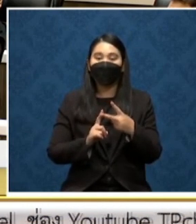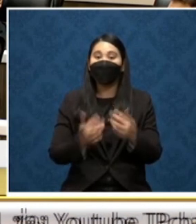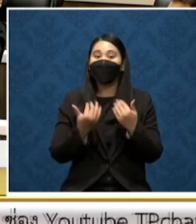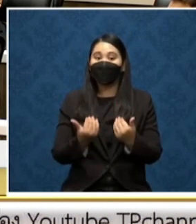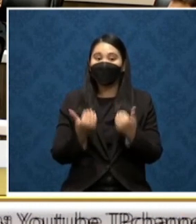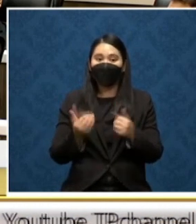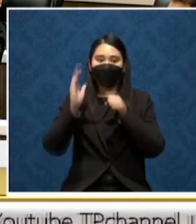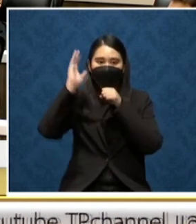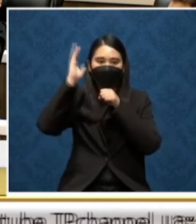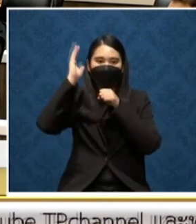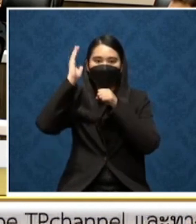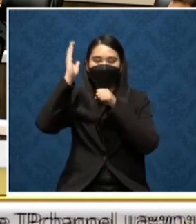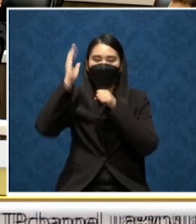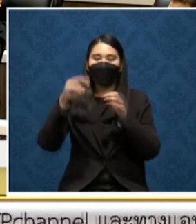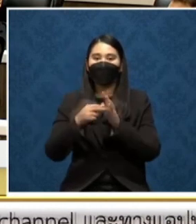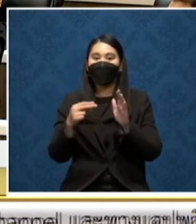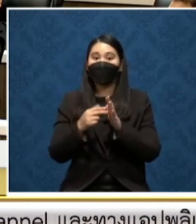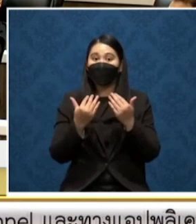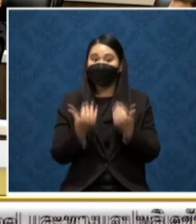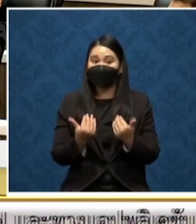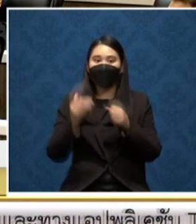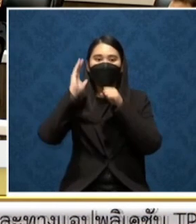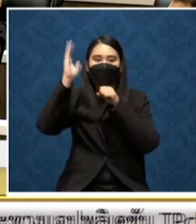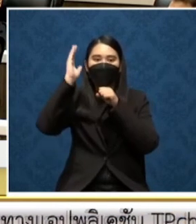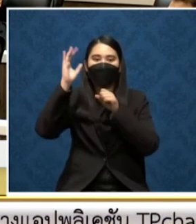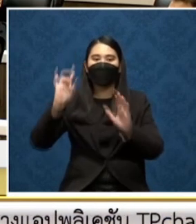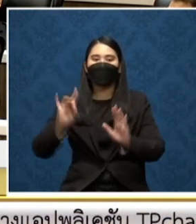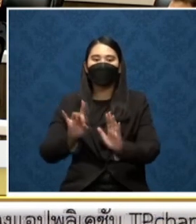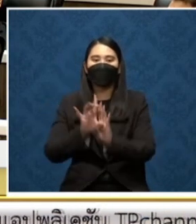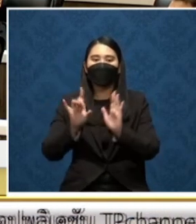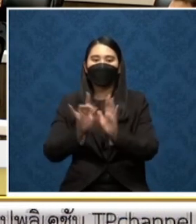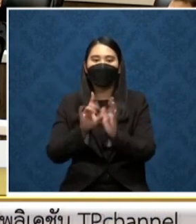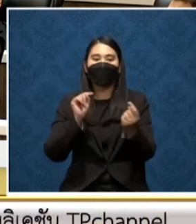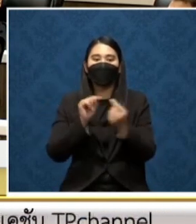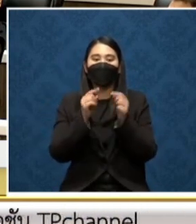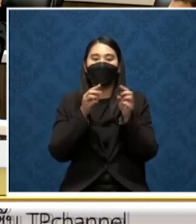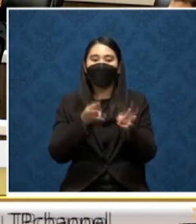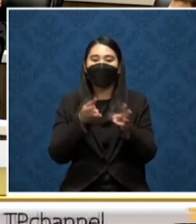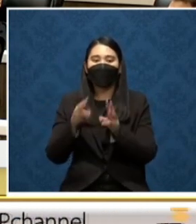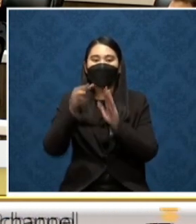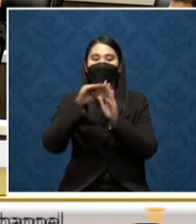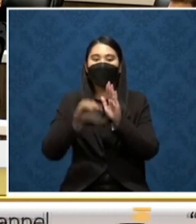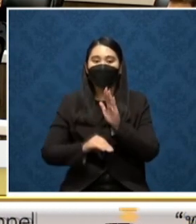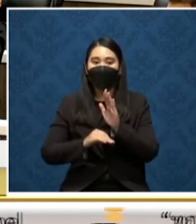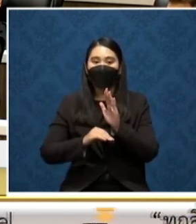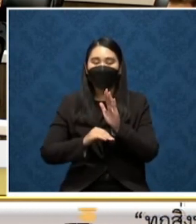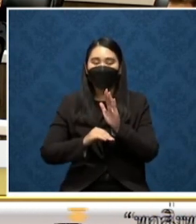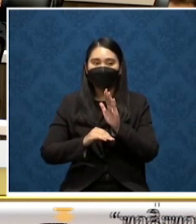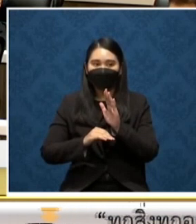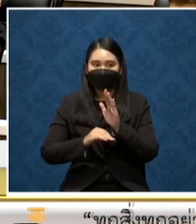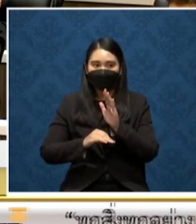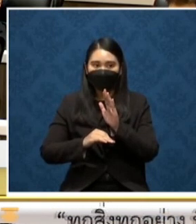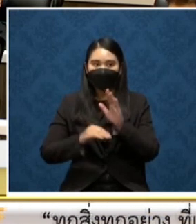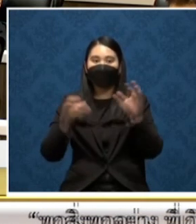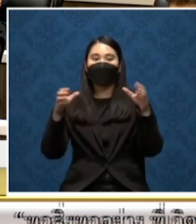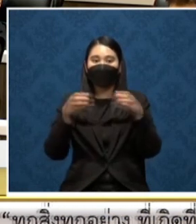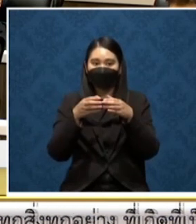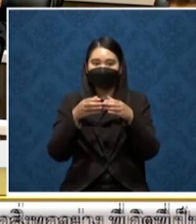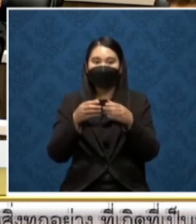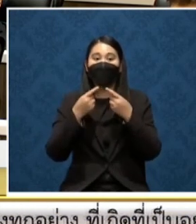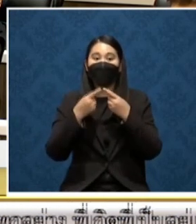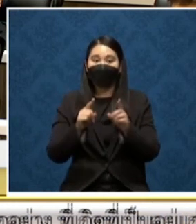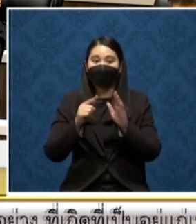แล้วก็ติดเครื่องหมายคำถามหากสังเกตดีๆพวกใกล้ถึงจุดจบมักงัดเอามุกทีมทนายเก็บข้อมูลขู่ฟ้